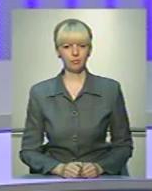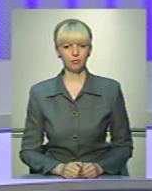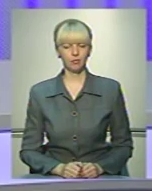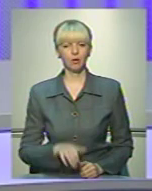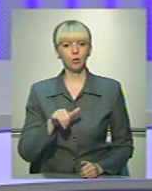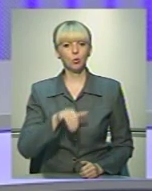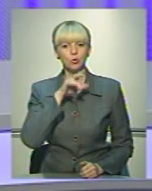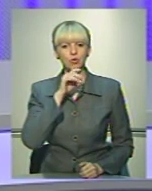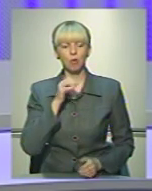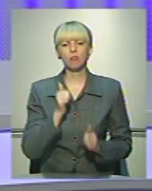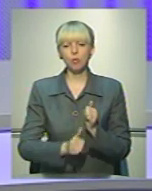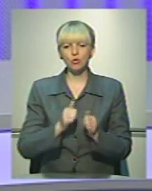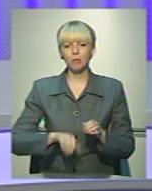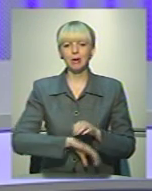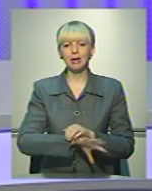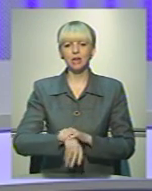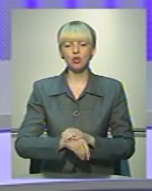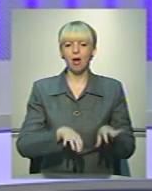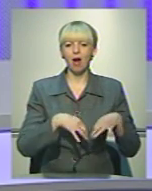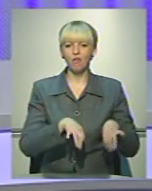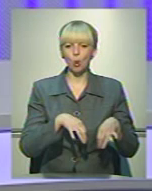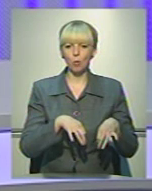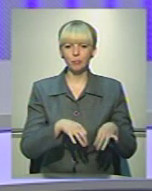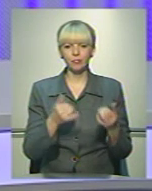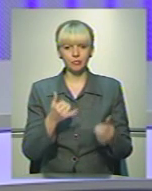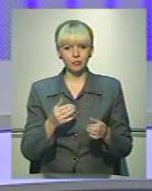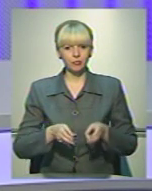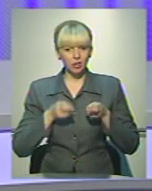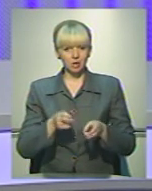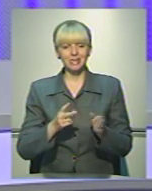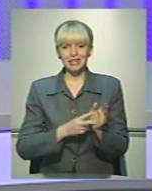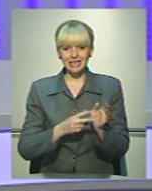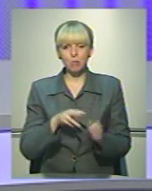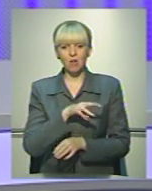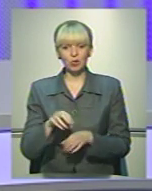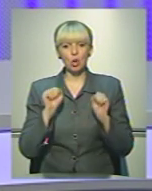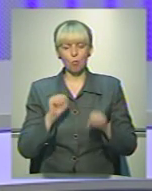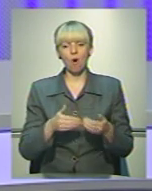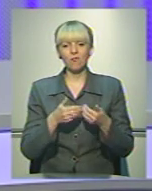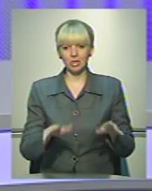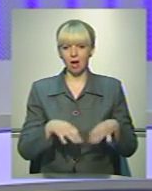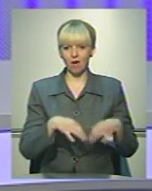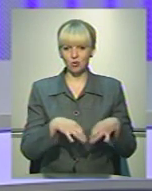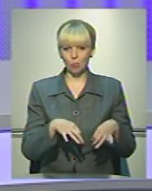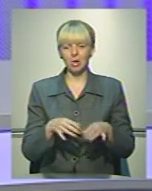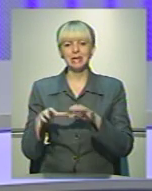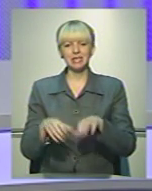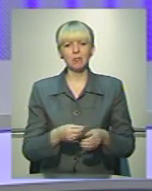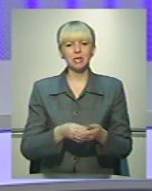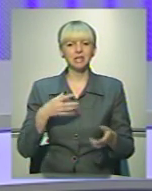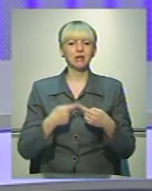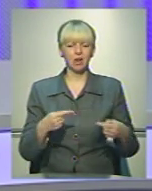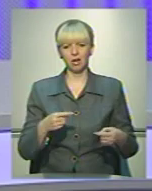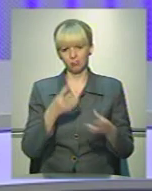У Чернівцях почастішали крадіжки з автомобілів. Нині зловмисники за 7 хвилин можуть відкрити автівку, забрати цінні речі